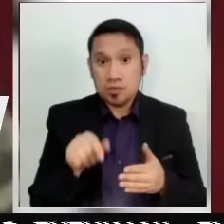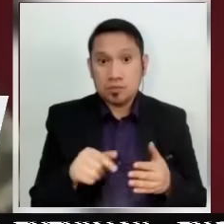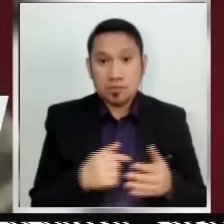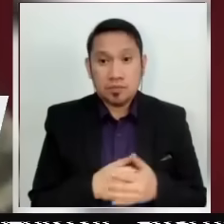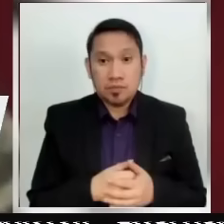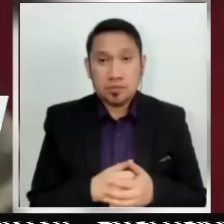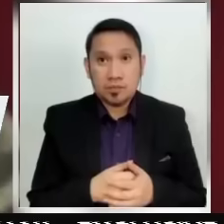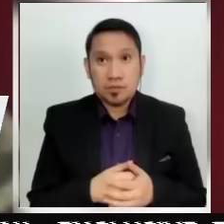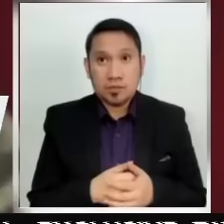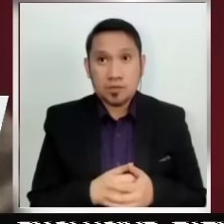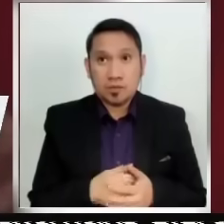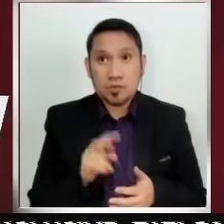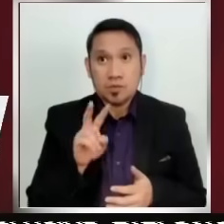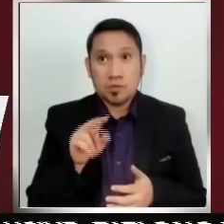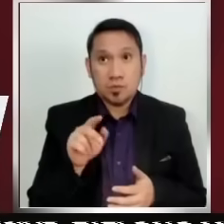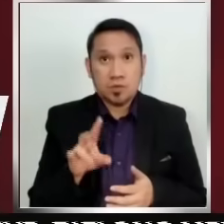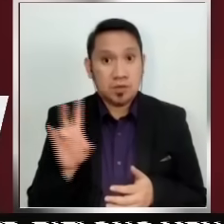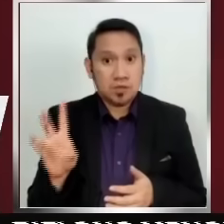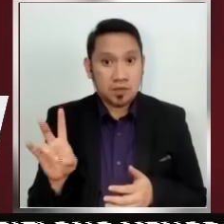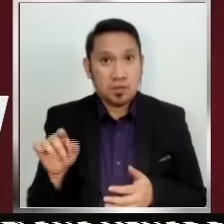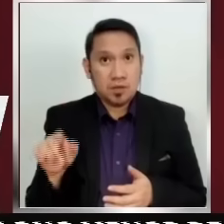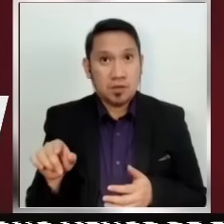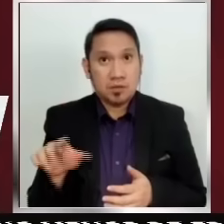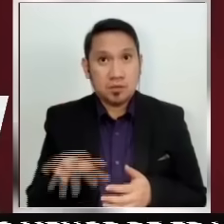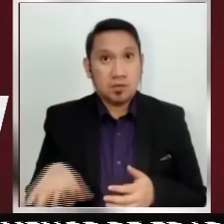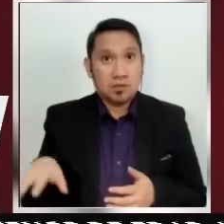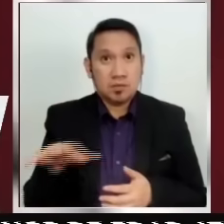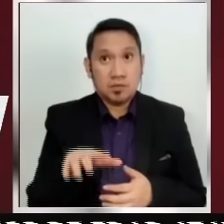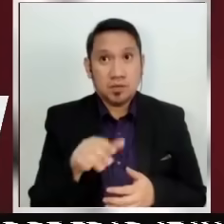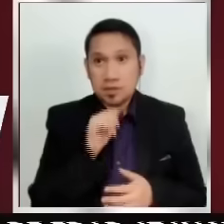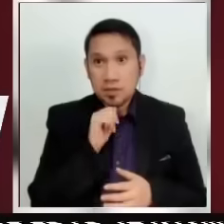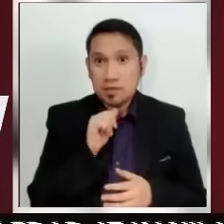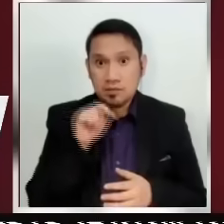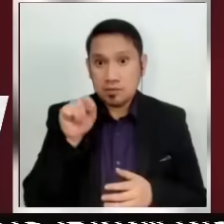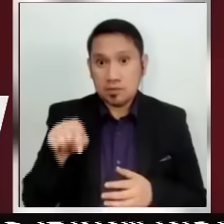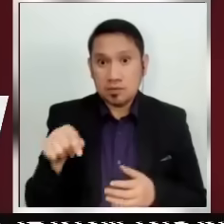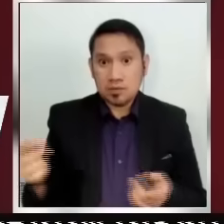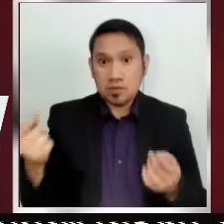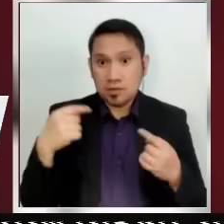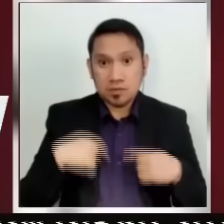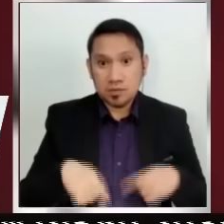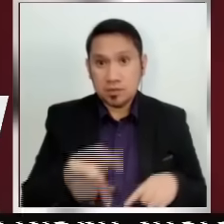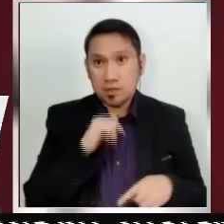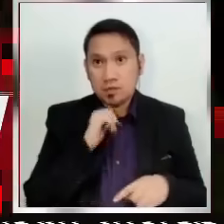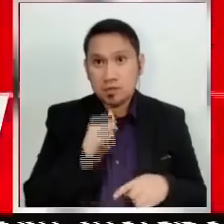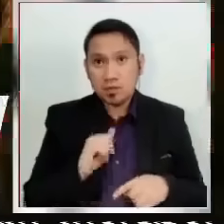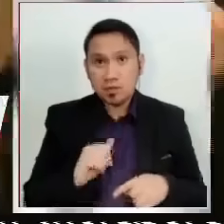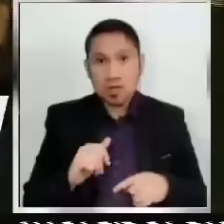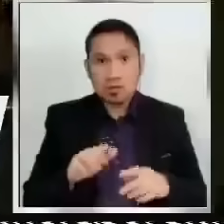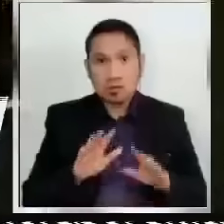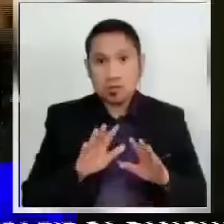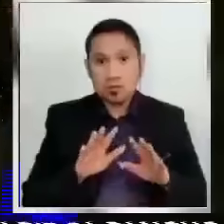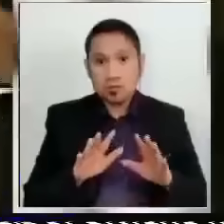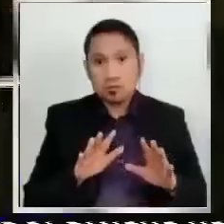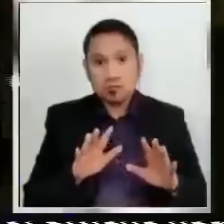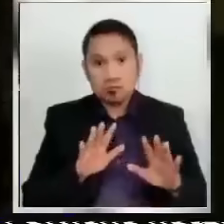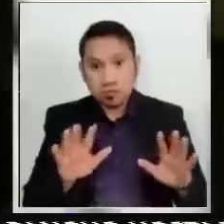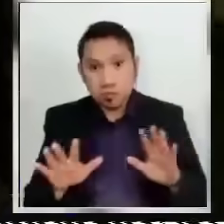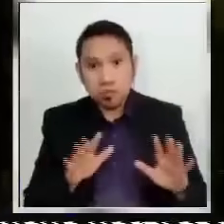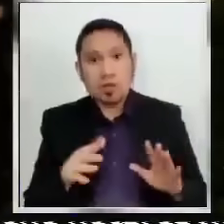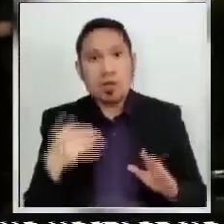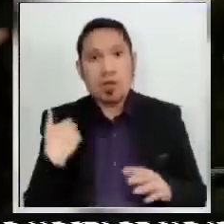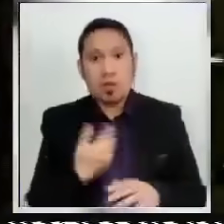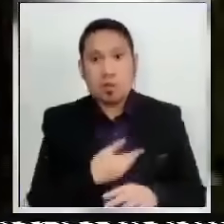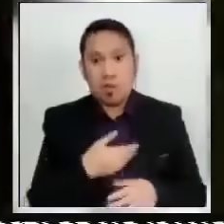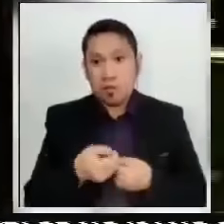about 2.7 nautical miles. Hindi sila dapat nandyan at hindi sila dapat nang haharas ng ating mga mangingisda. Ang sitwasyon sa